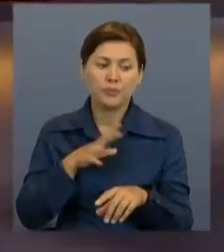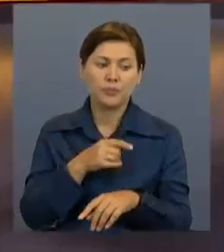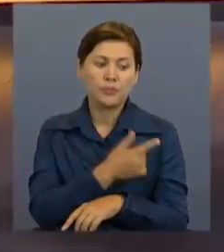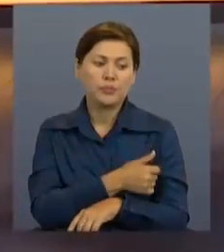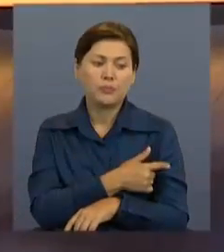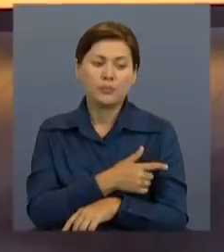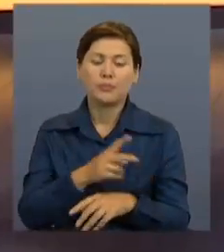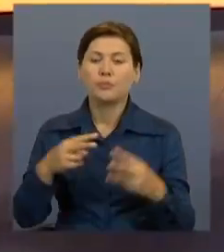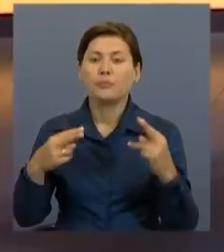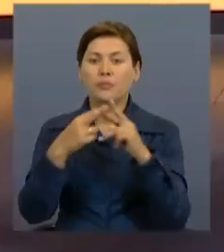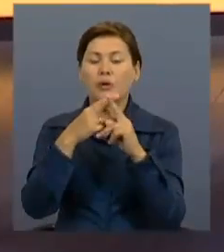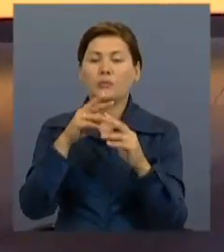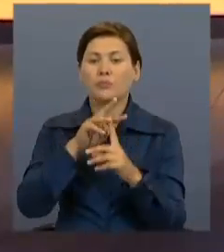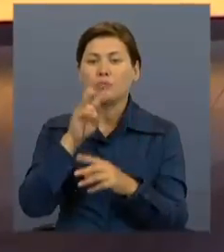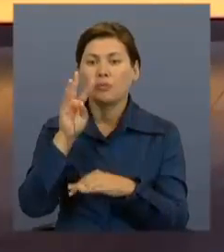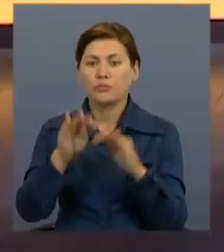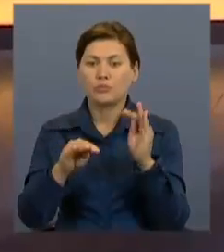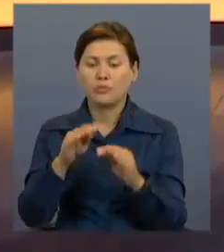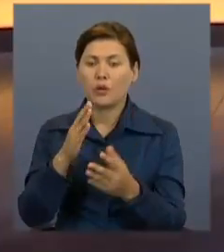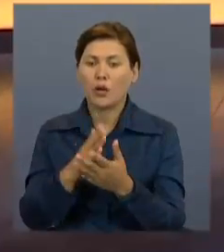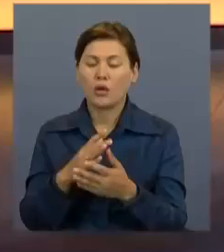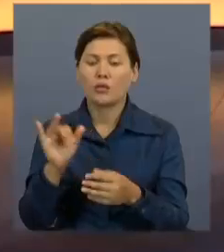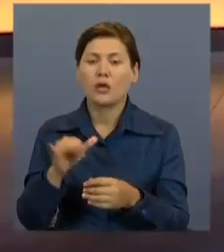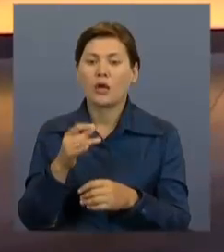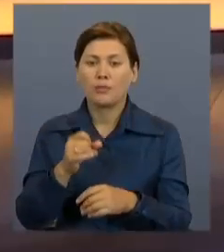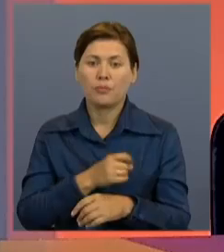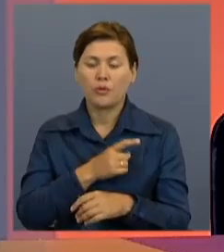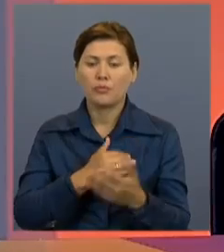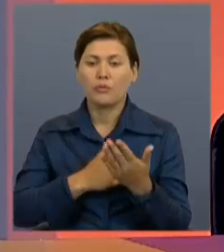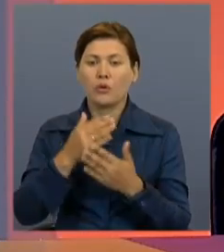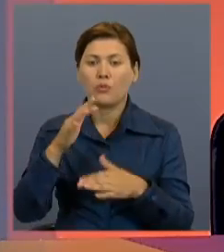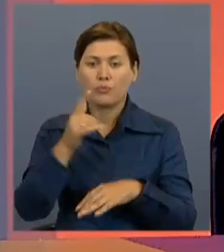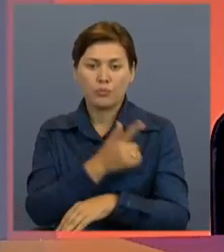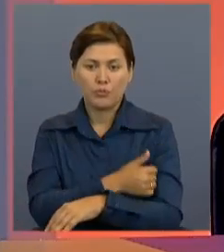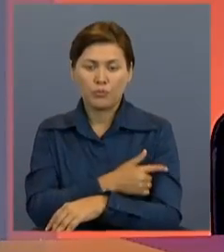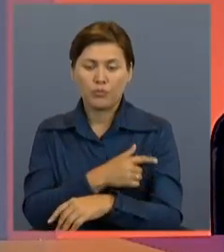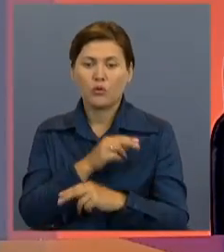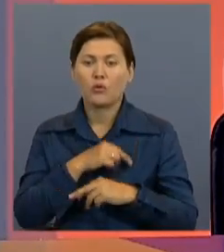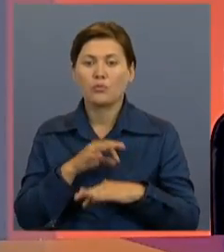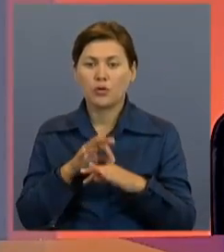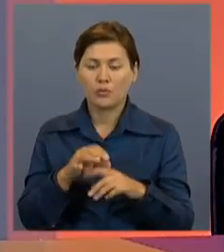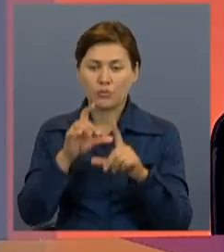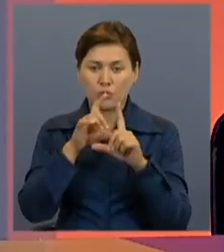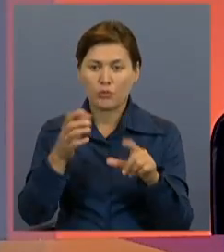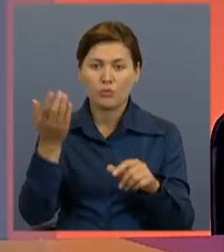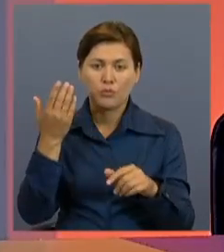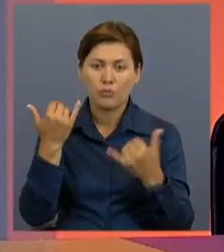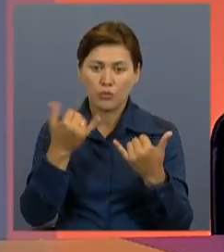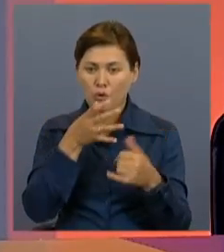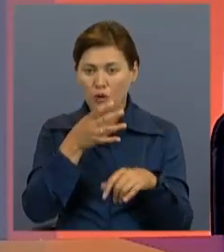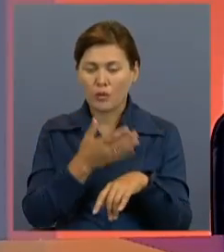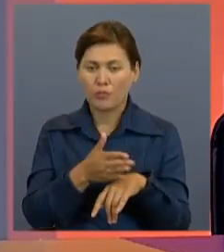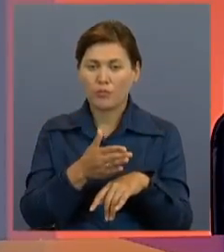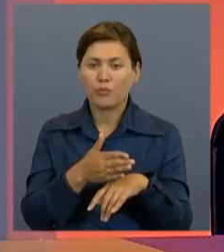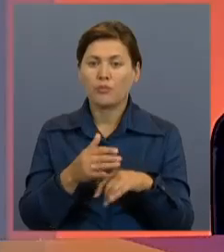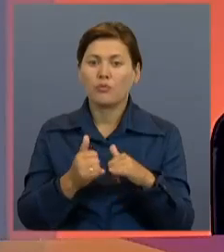медициналық технологиялармен қамтамасыз етілген және шеберлігі өте жоғары дәрігерлер жұмыс жасайтын мекемелер бүгінгі таңда біртіндеп ұлғайып